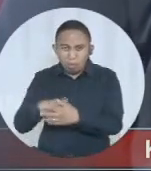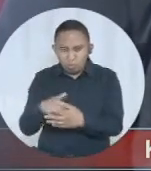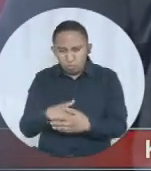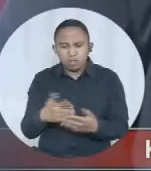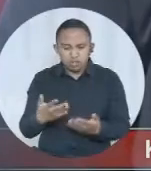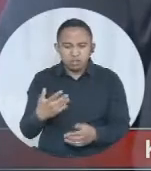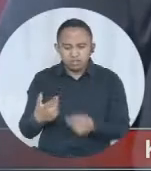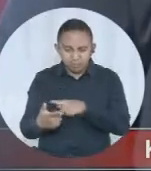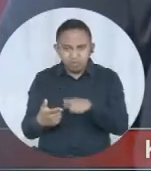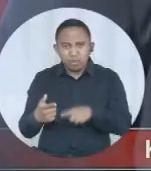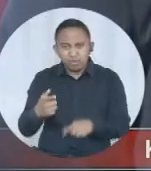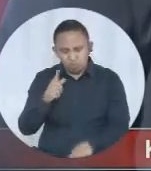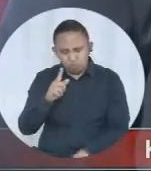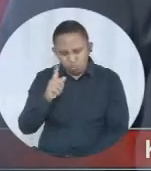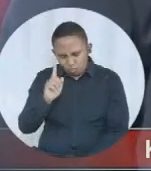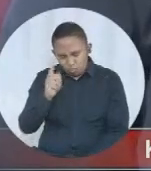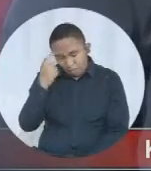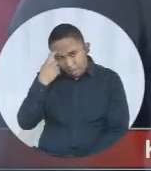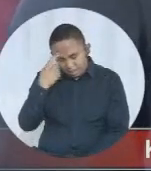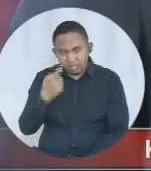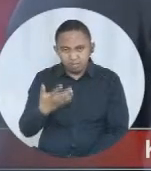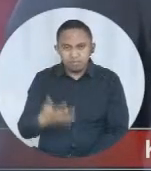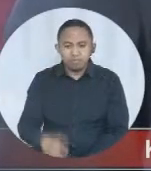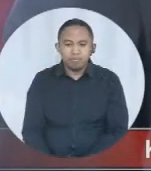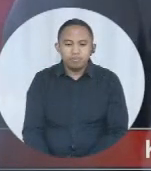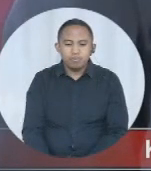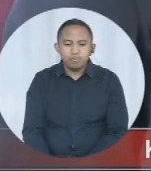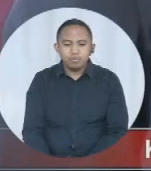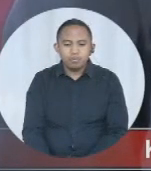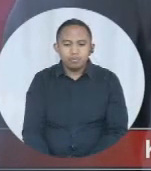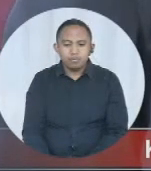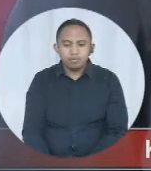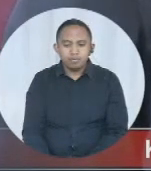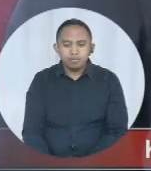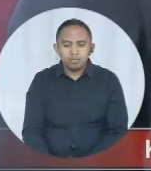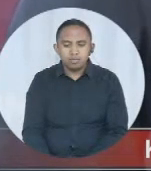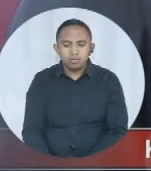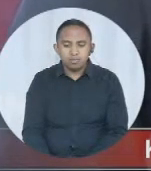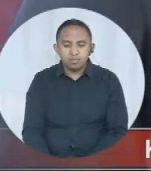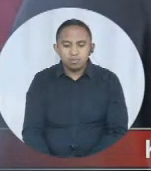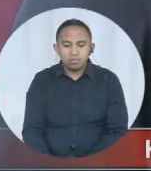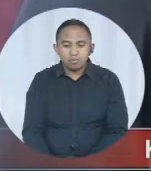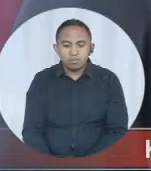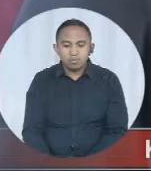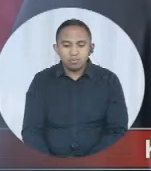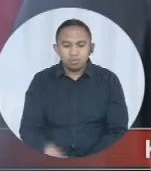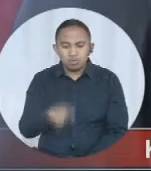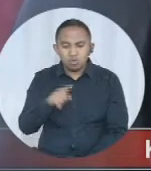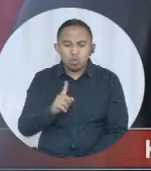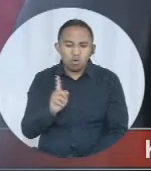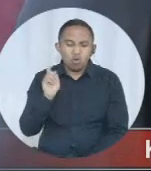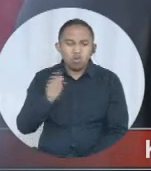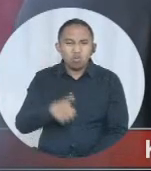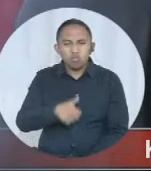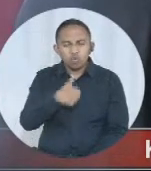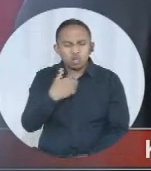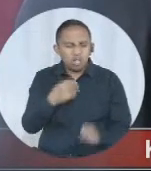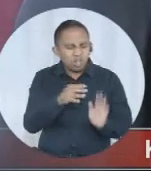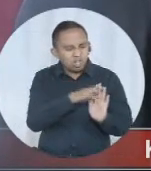tsika. Misimihitsy zao ny hoe lettre ny Front Republika mikasika ny fambolena